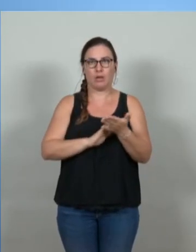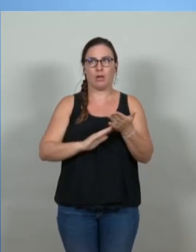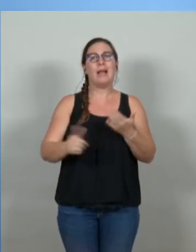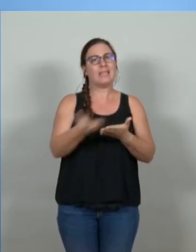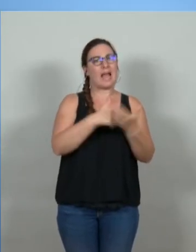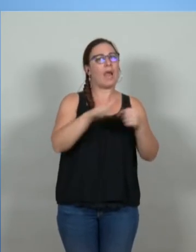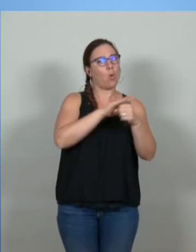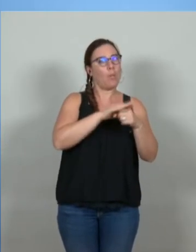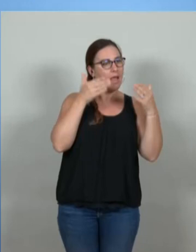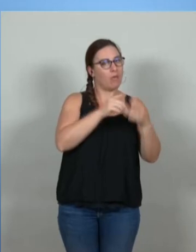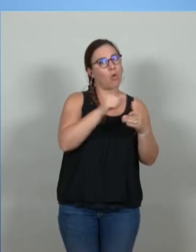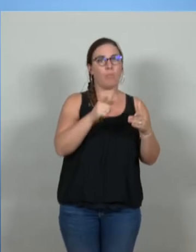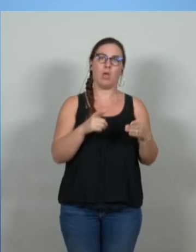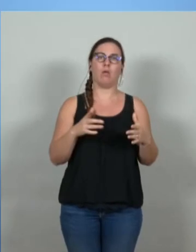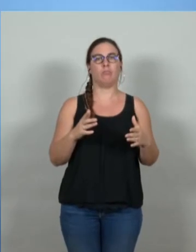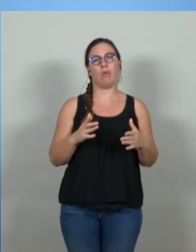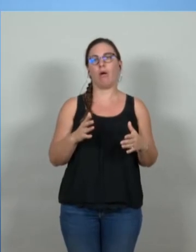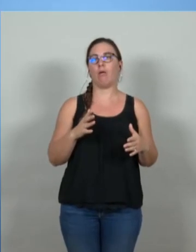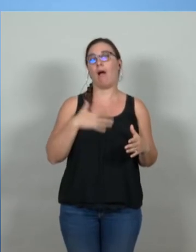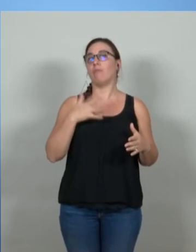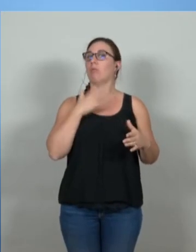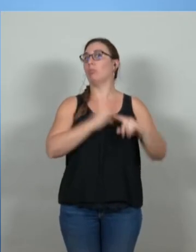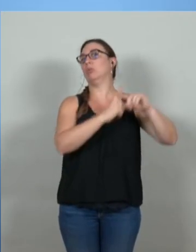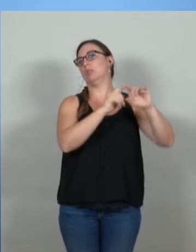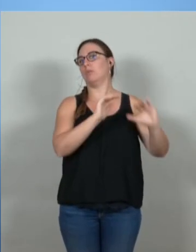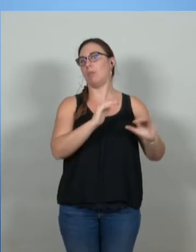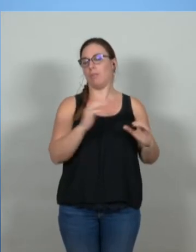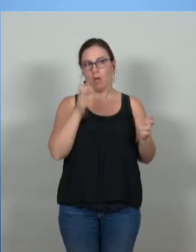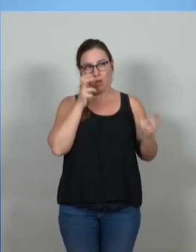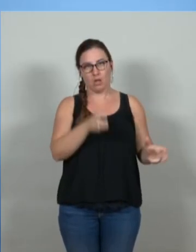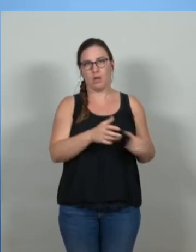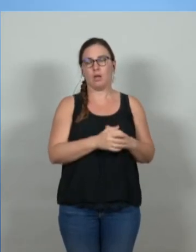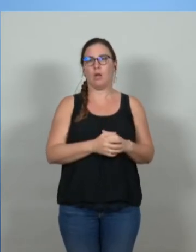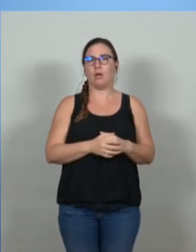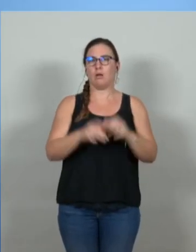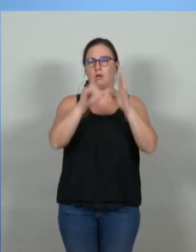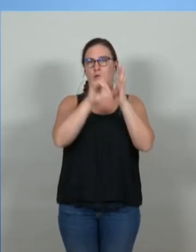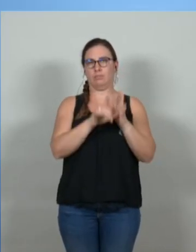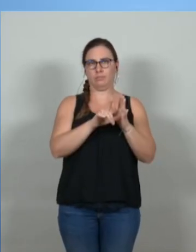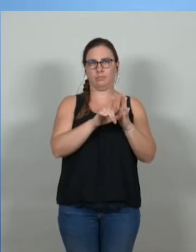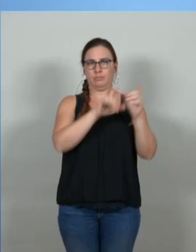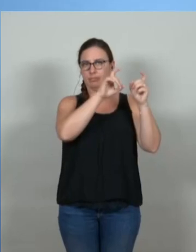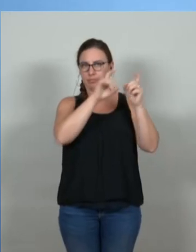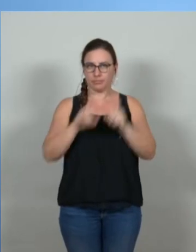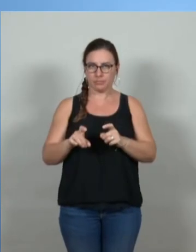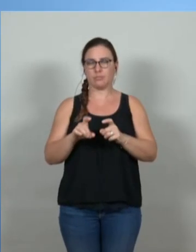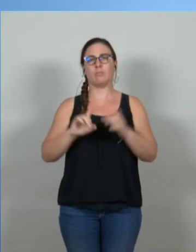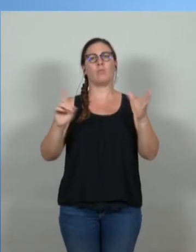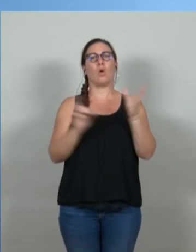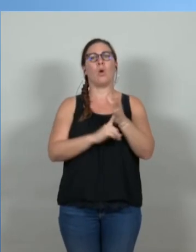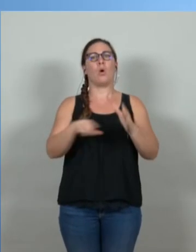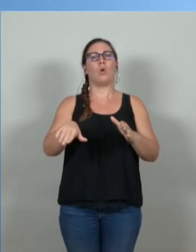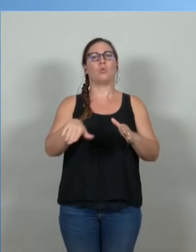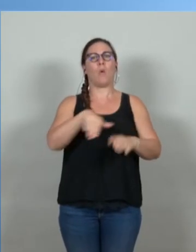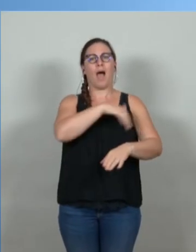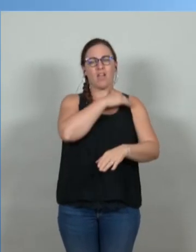y contribue fortement après les différentes lois régressives qui ont diminué les droits des agents